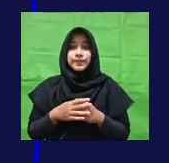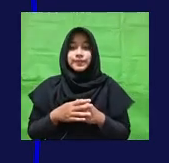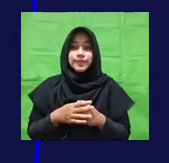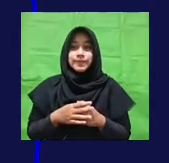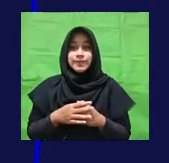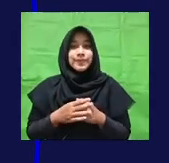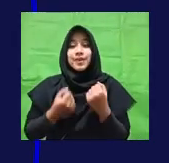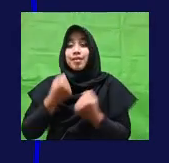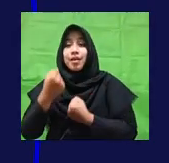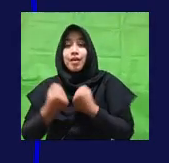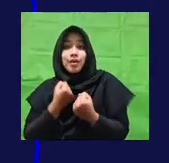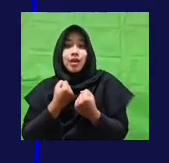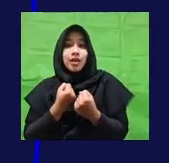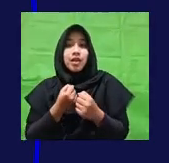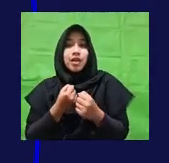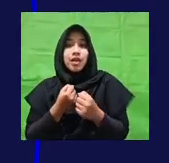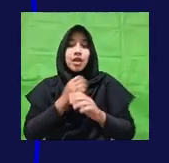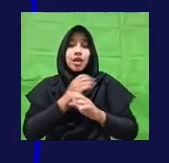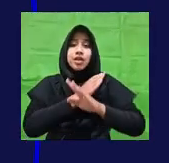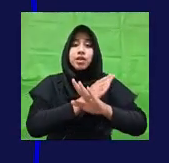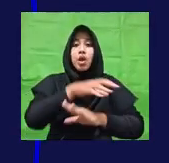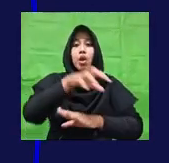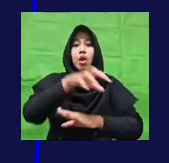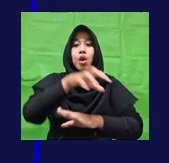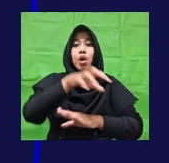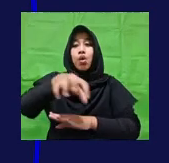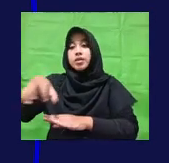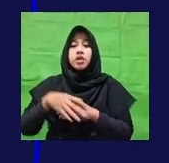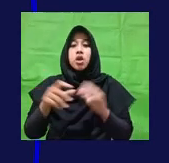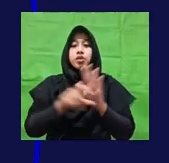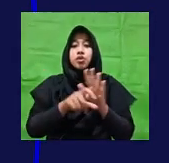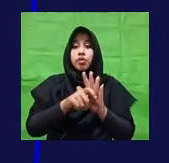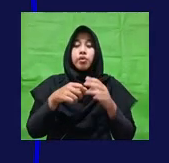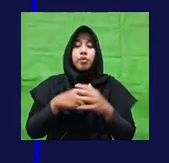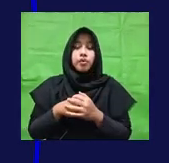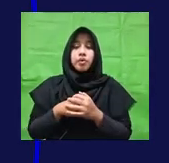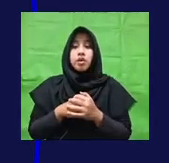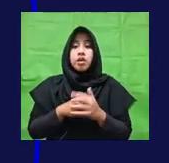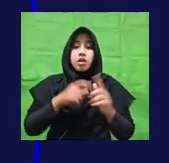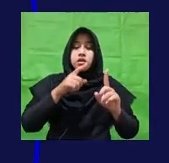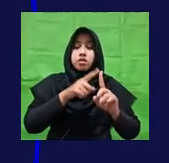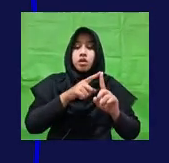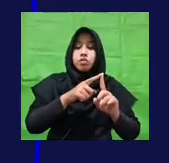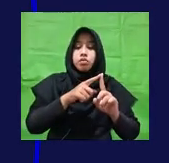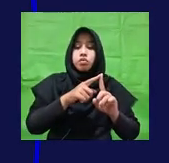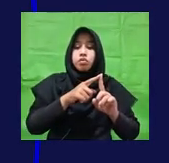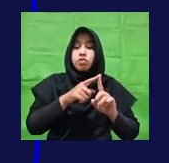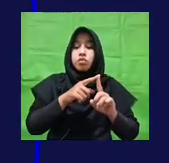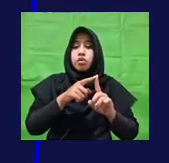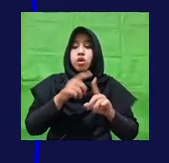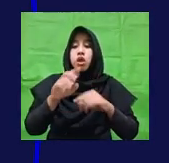Melakukan silang lokasi. Jadi misalnya dalam satu periode ada 5 lokasi yang